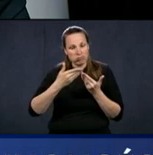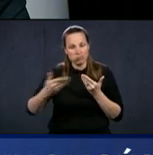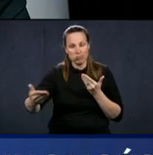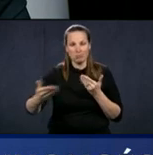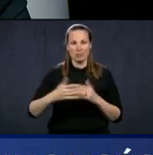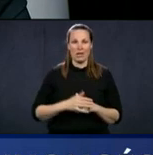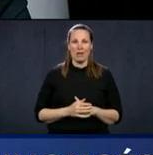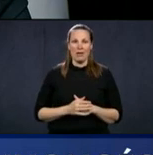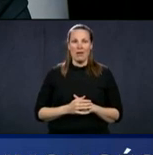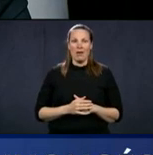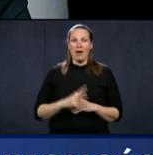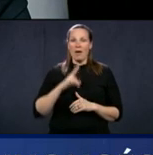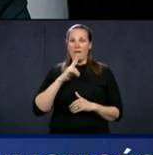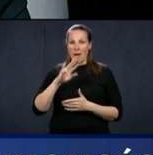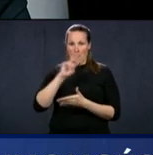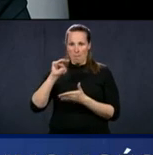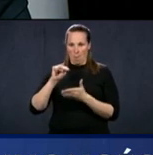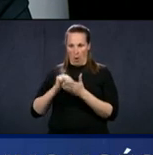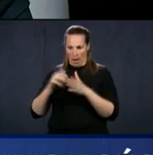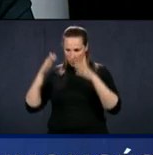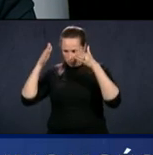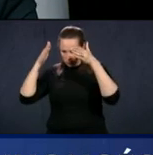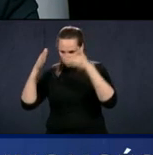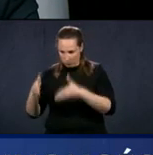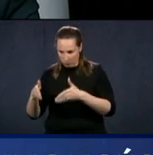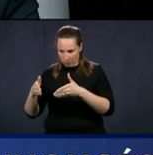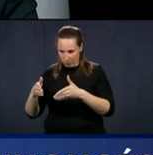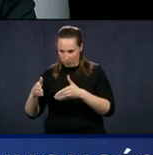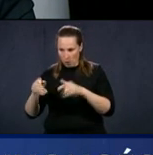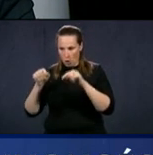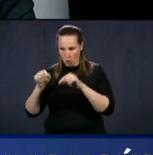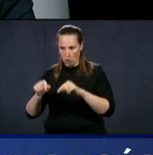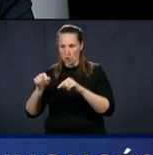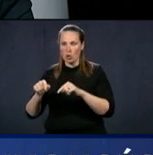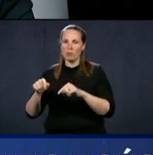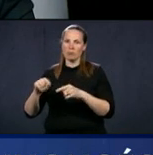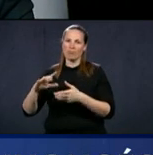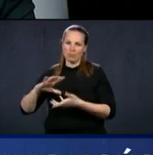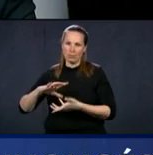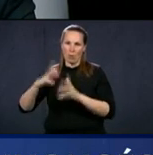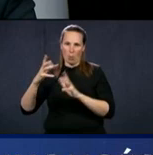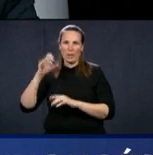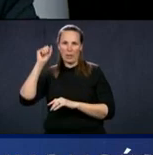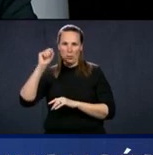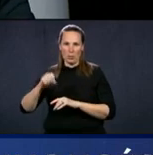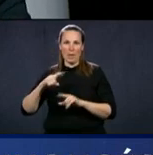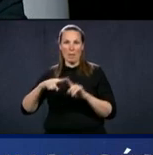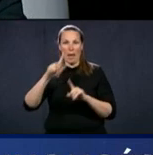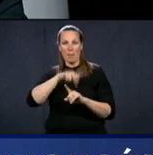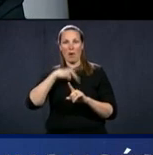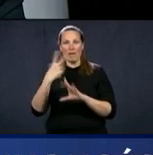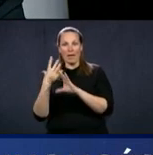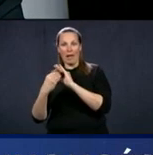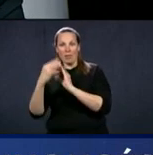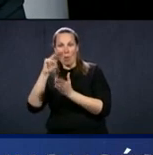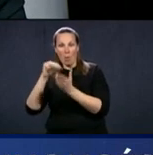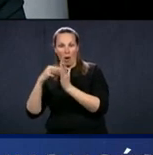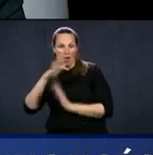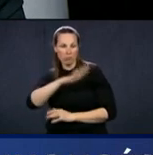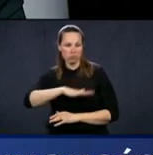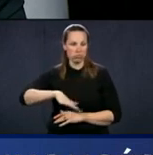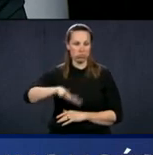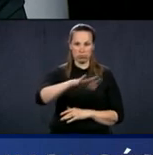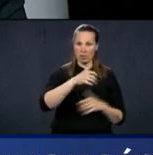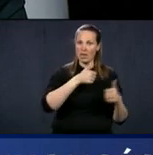profil extérieur de la région métropolitaine est très, très bas, dans le sens que ce soit un scénario pessimiste ou optimiste, si